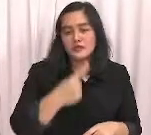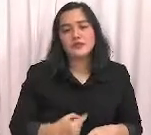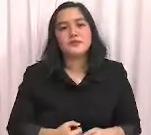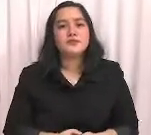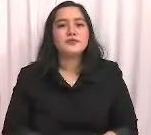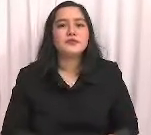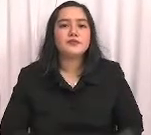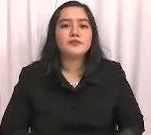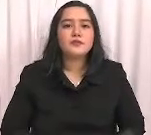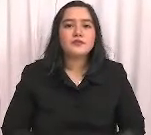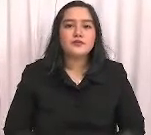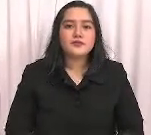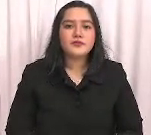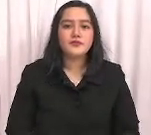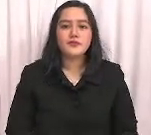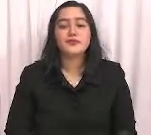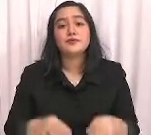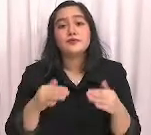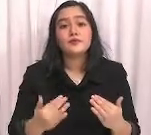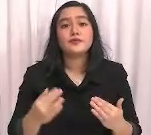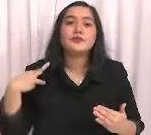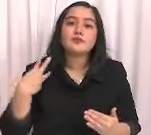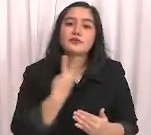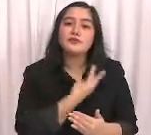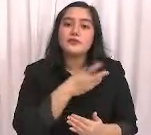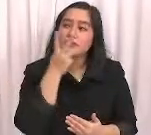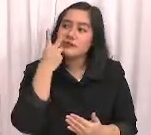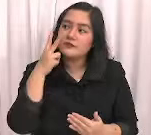so makikita po natin dito, mga kapatid, ang